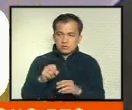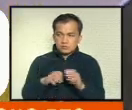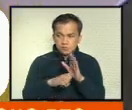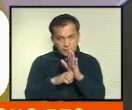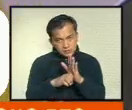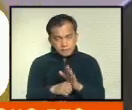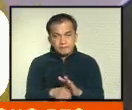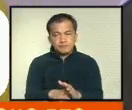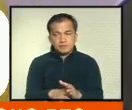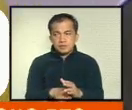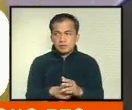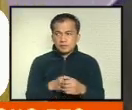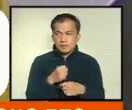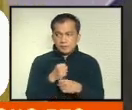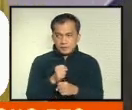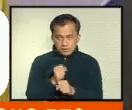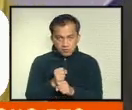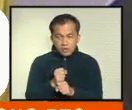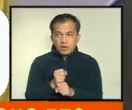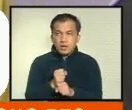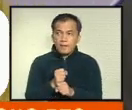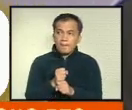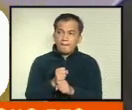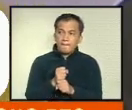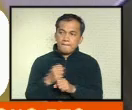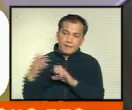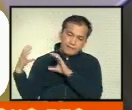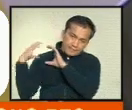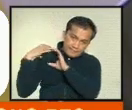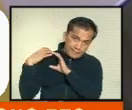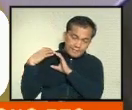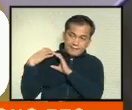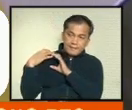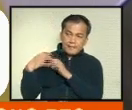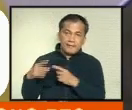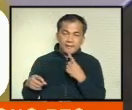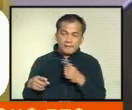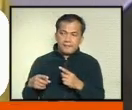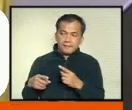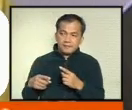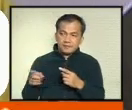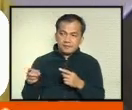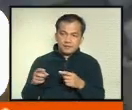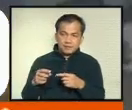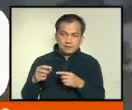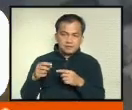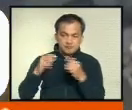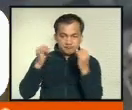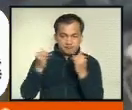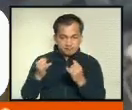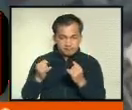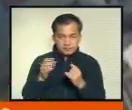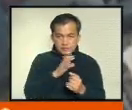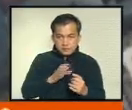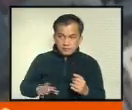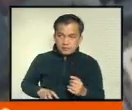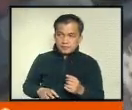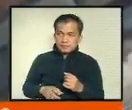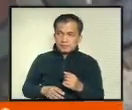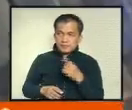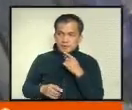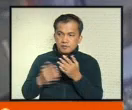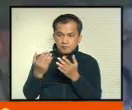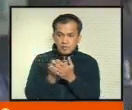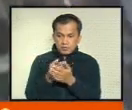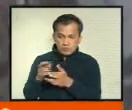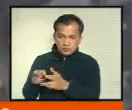nila sa paggawa ng mga pasanan at pagprosesyon ng mga ng Poong Hesus Nazareno. Bago rin ang rutang